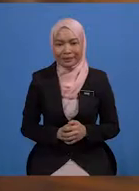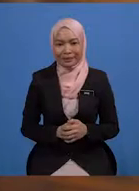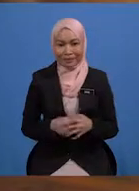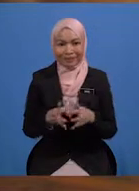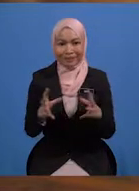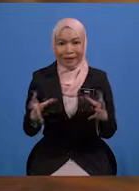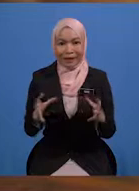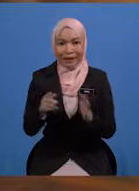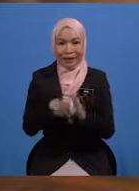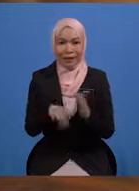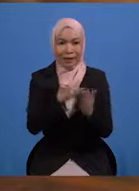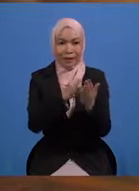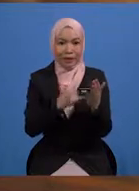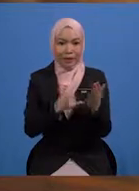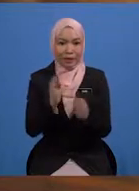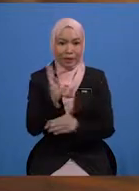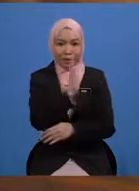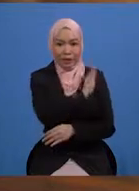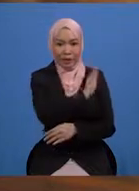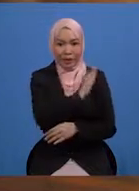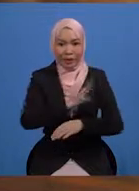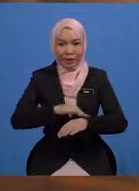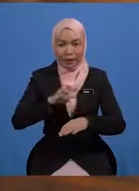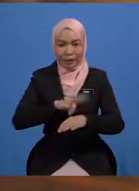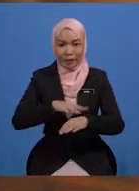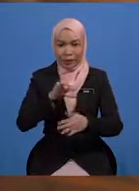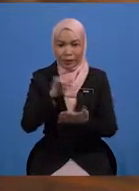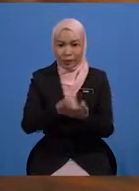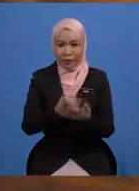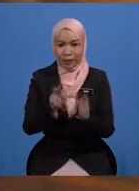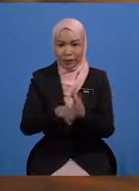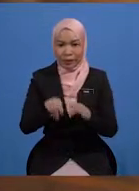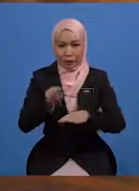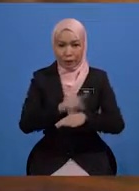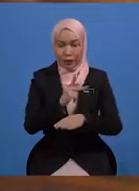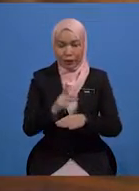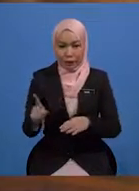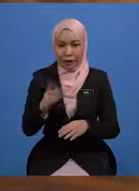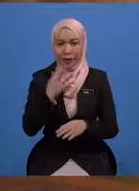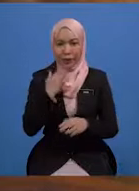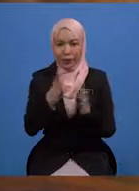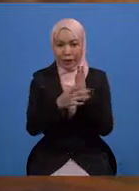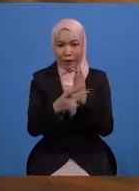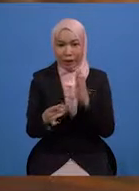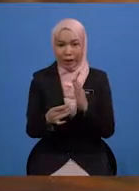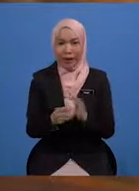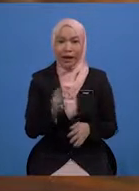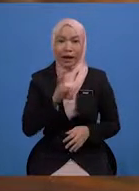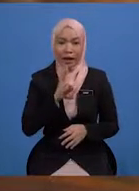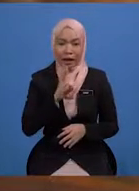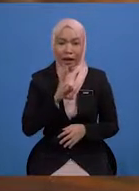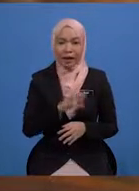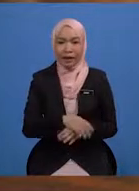Ramai pelukis barat pada masa itu menggunakan media catan minyak, cat air, fresco dan